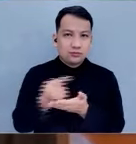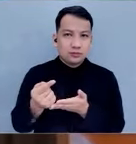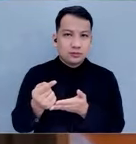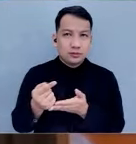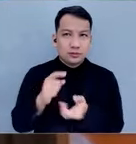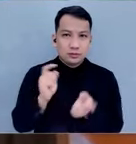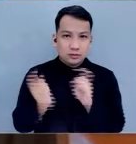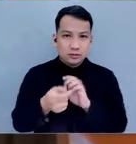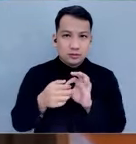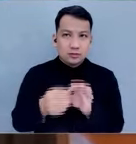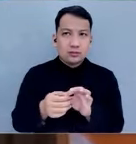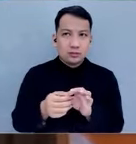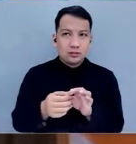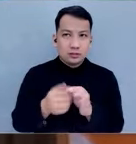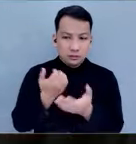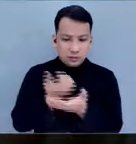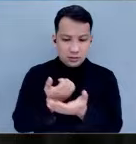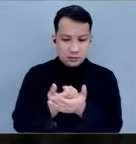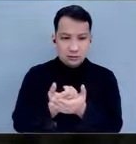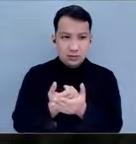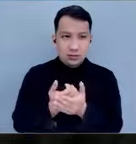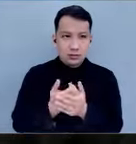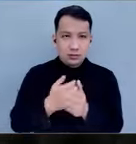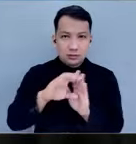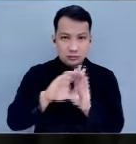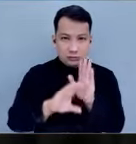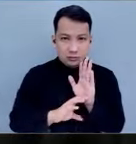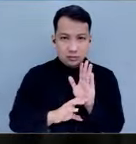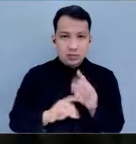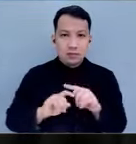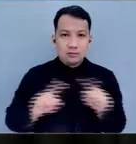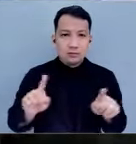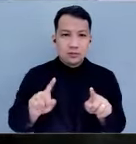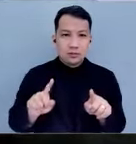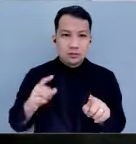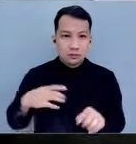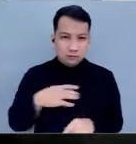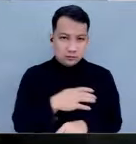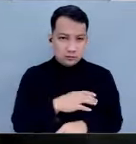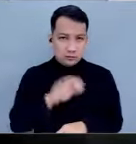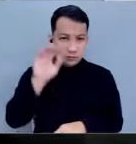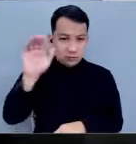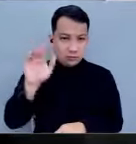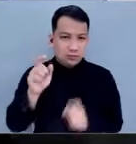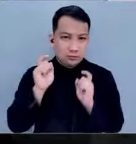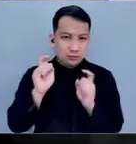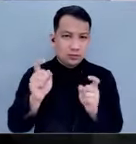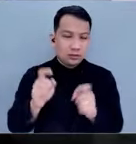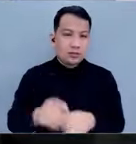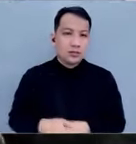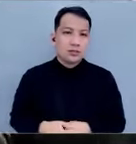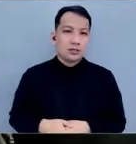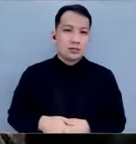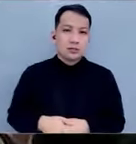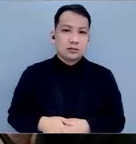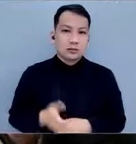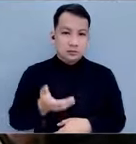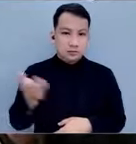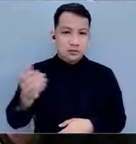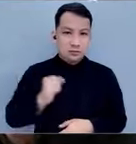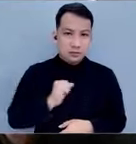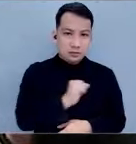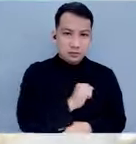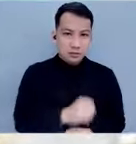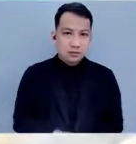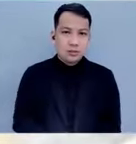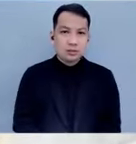economic provisions ng Saligang Batas. Pero panawagan ng mga kongresista, dapat itong gawing urgent ng mga senador. Because that